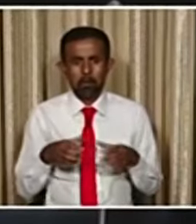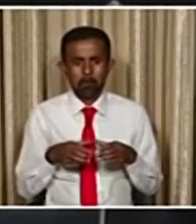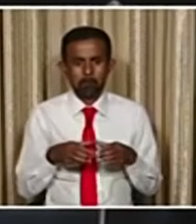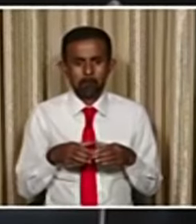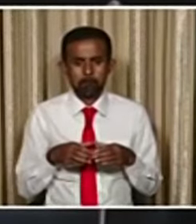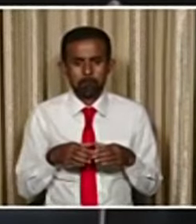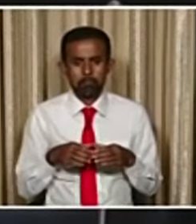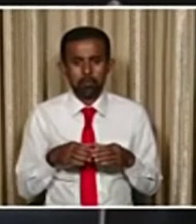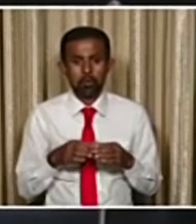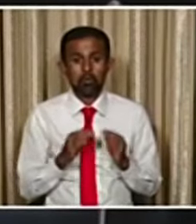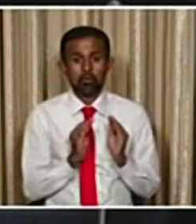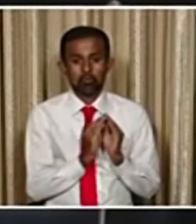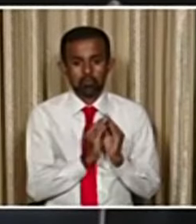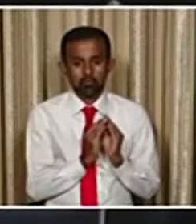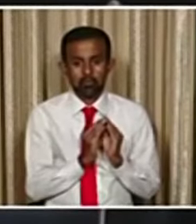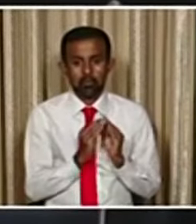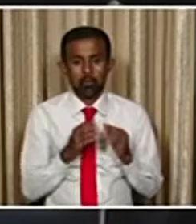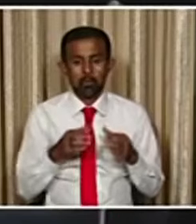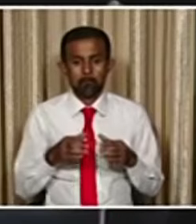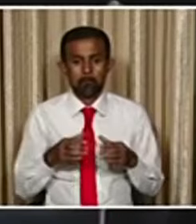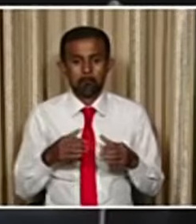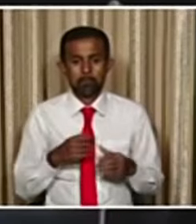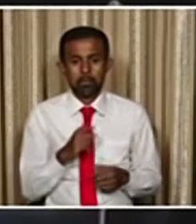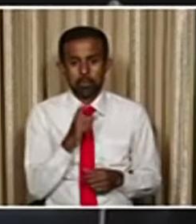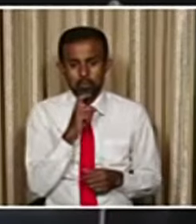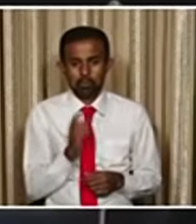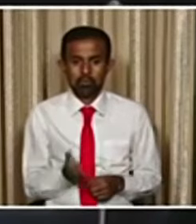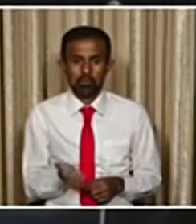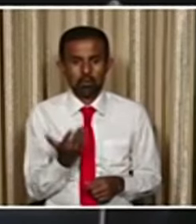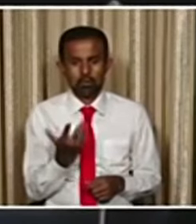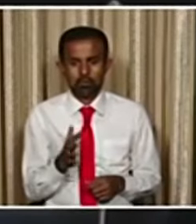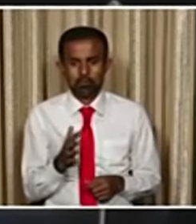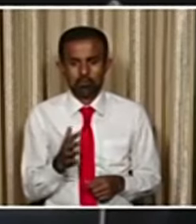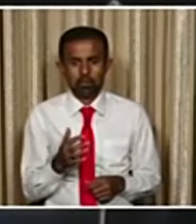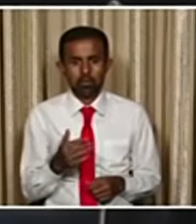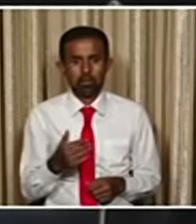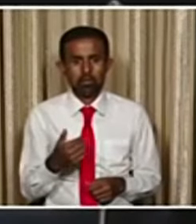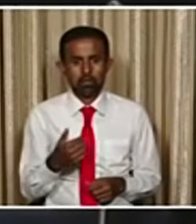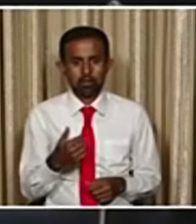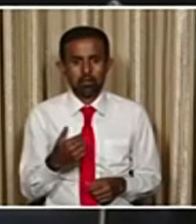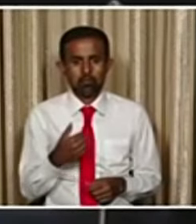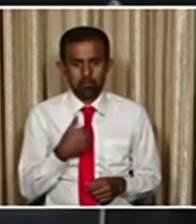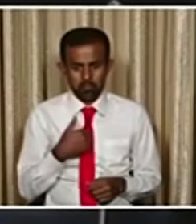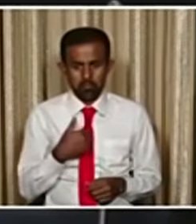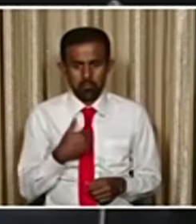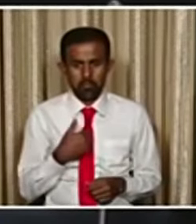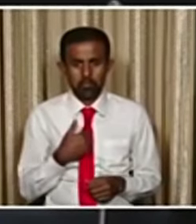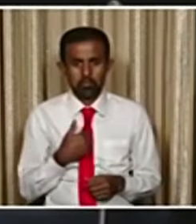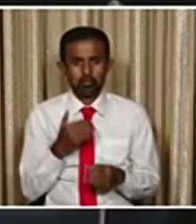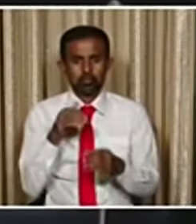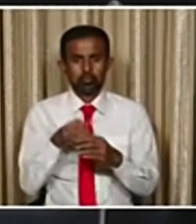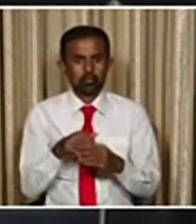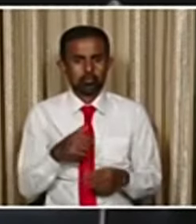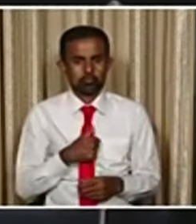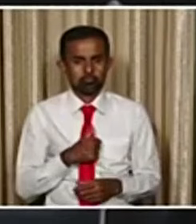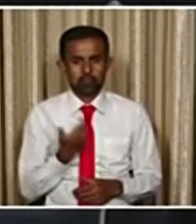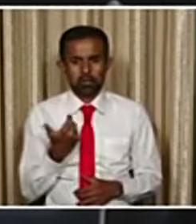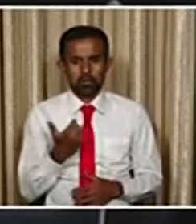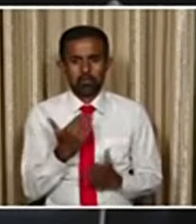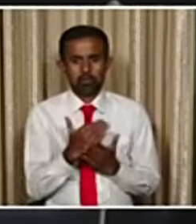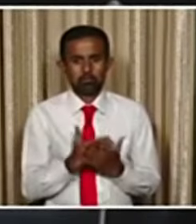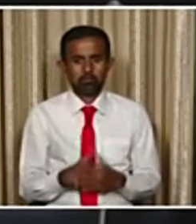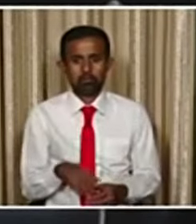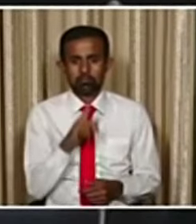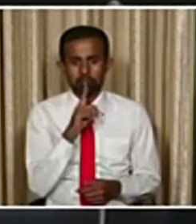පක්ෂය පොදුජන පෙරමුණ අධිකරණයට ගියා. මම හිතනවා මම ඉදිරිපත් මම මැදිහත් වෙලා ඒකට විරුද්ධව